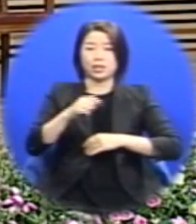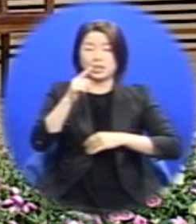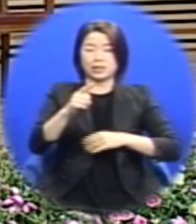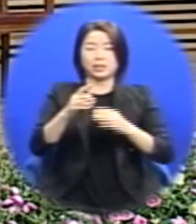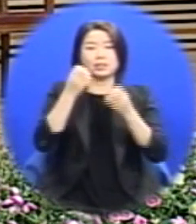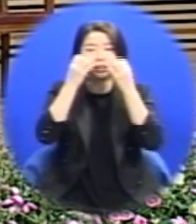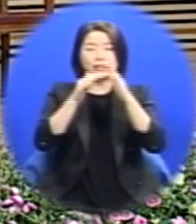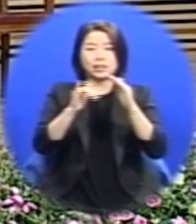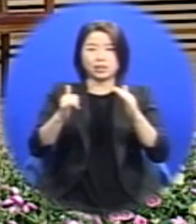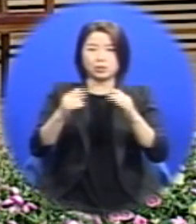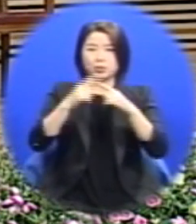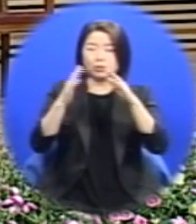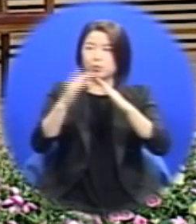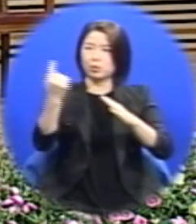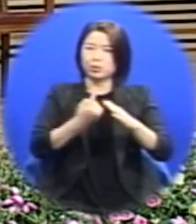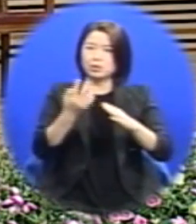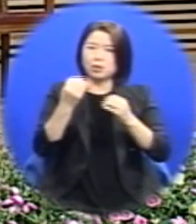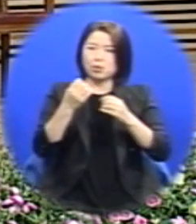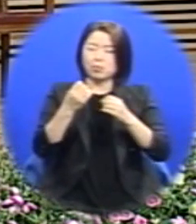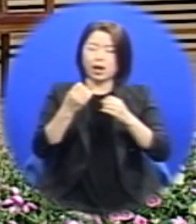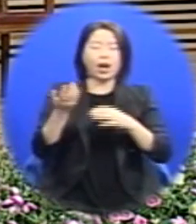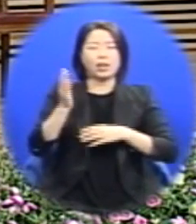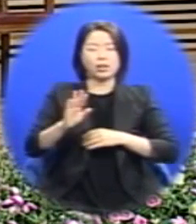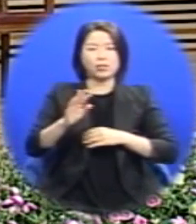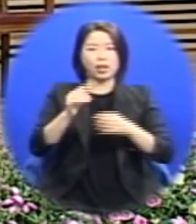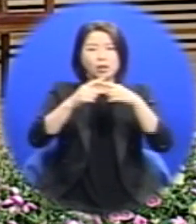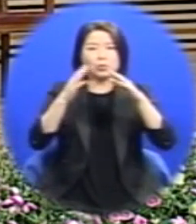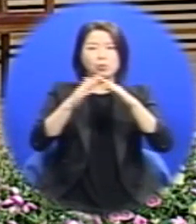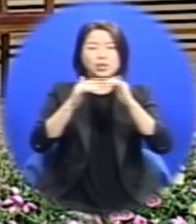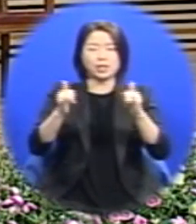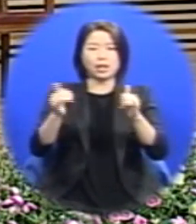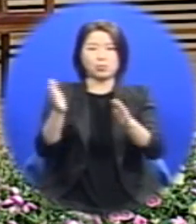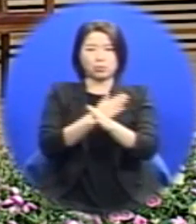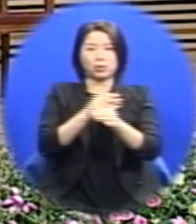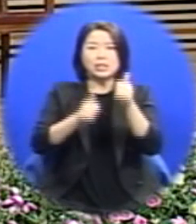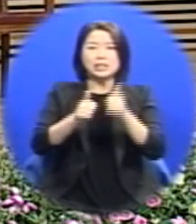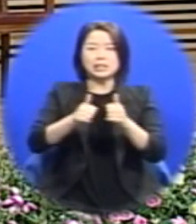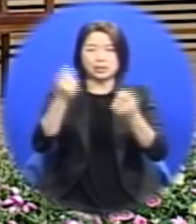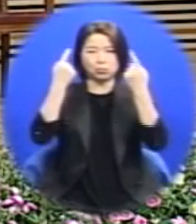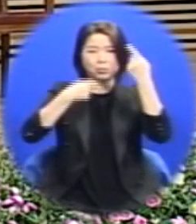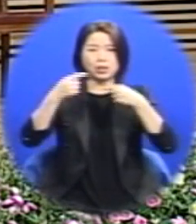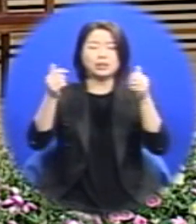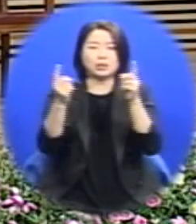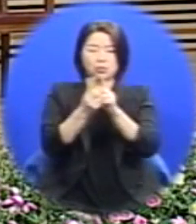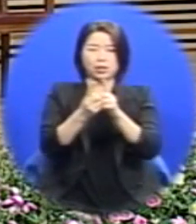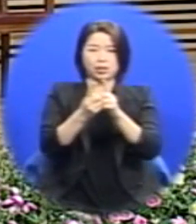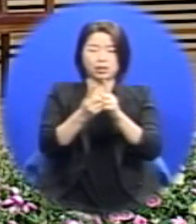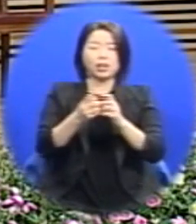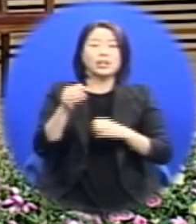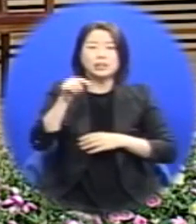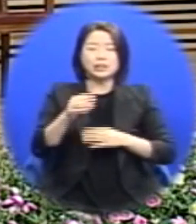나오셔서 얼마 안 됐는데 교우들에게서부터 큰 시험을 당했습니다. 그런 시험을 당하고